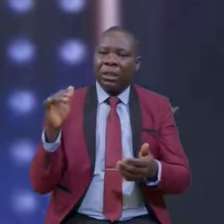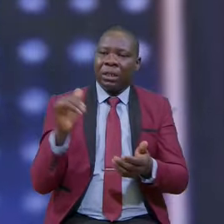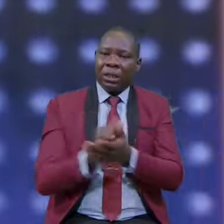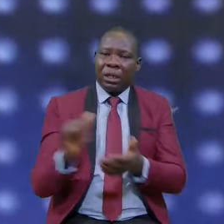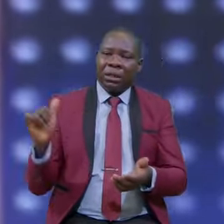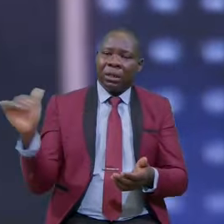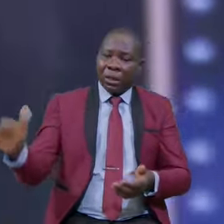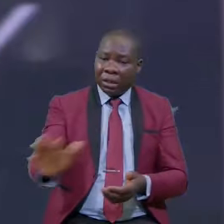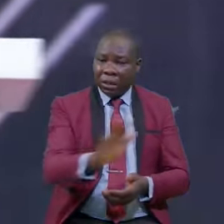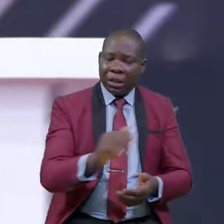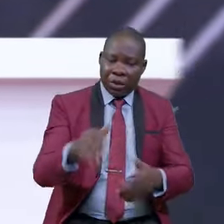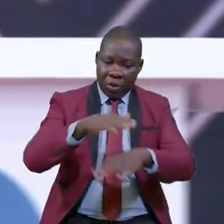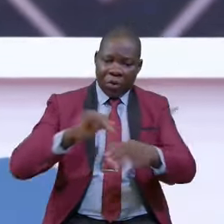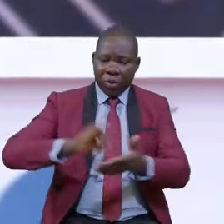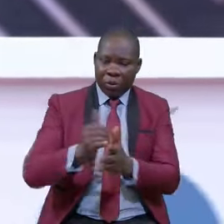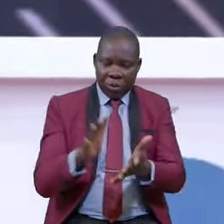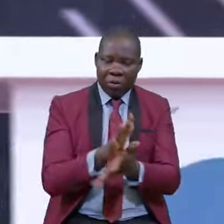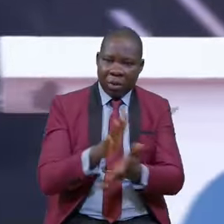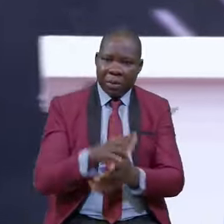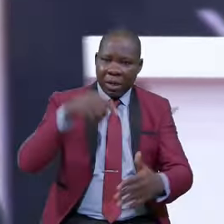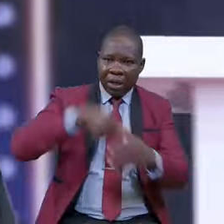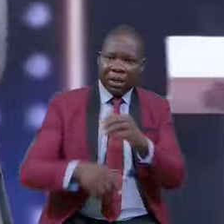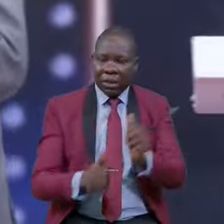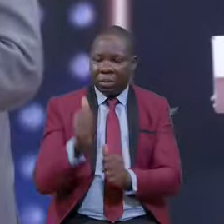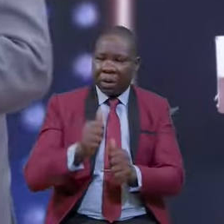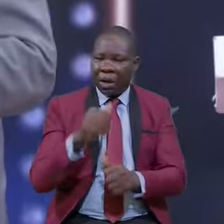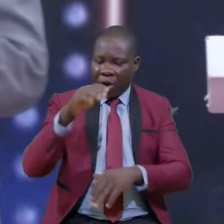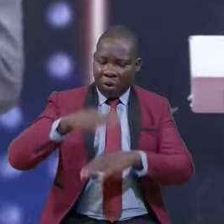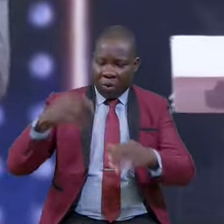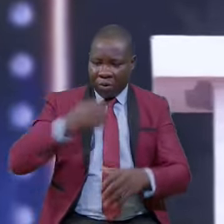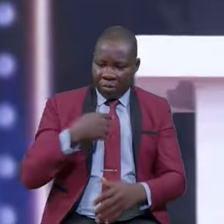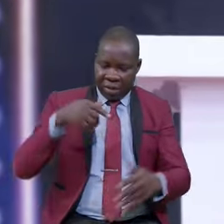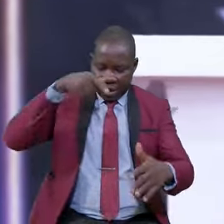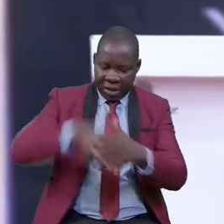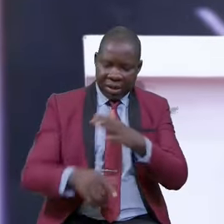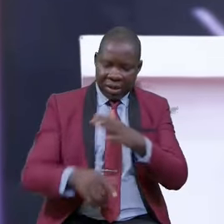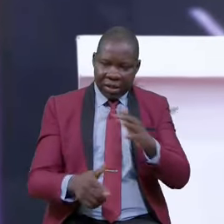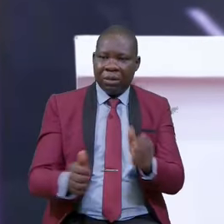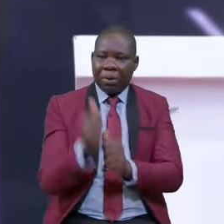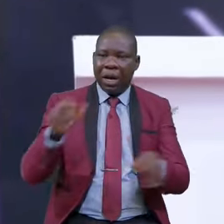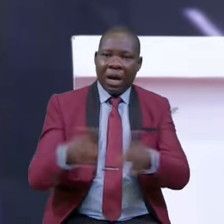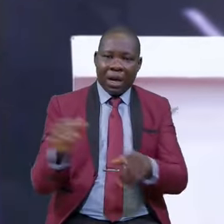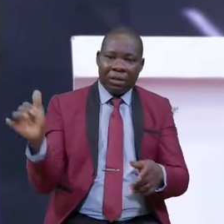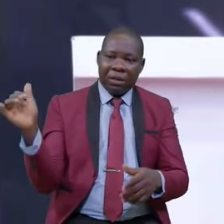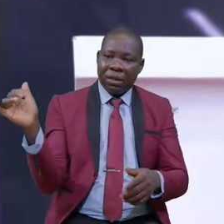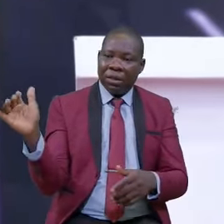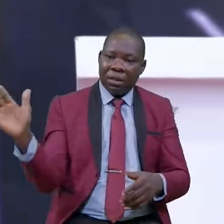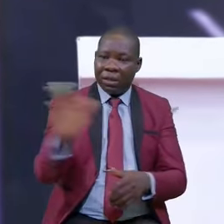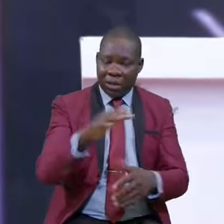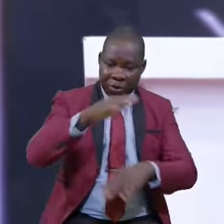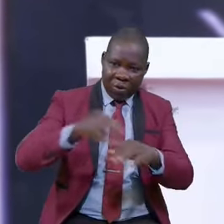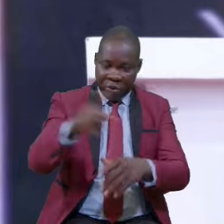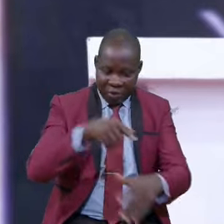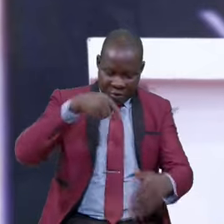profonds, qu'on m'appelle profond, comme on va t'appeler profond aussi. Et on a dit d'accord, qui sommes-nous? Alors